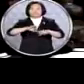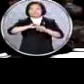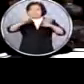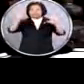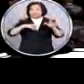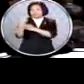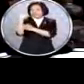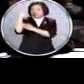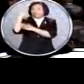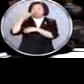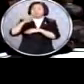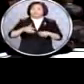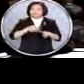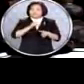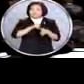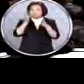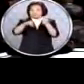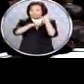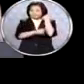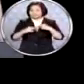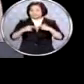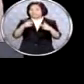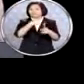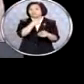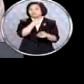力，我们做一个真正的司法改革。